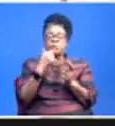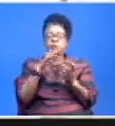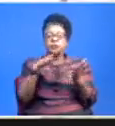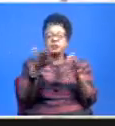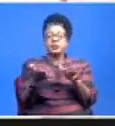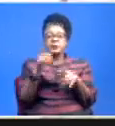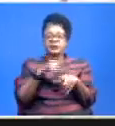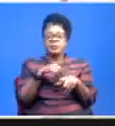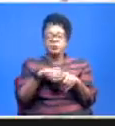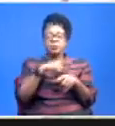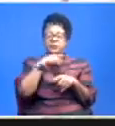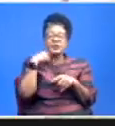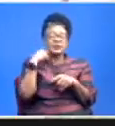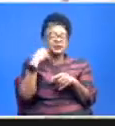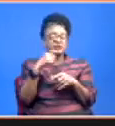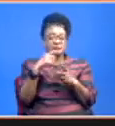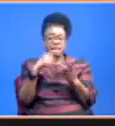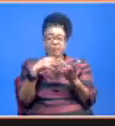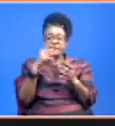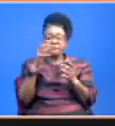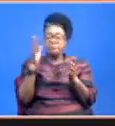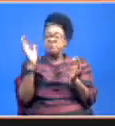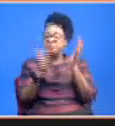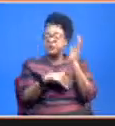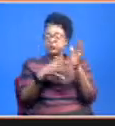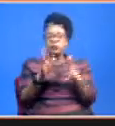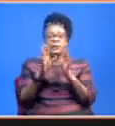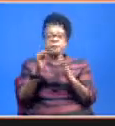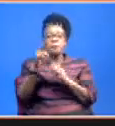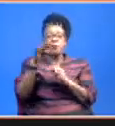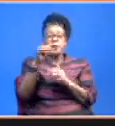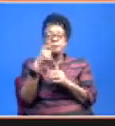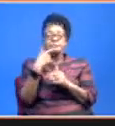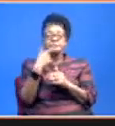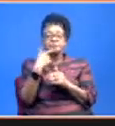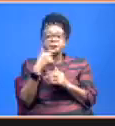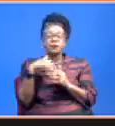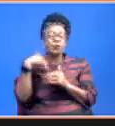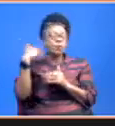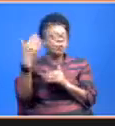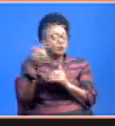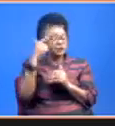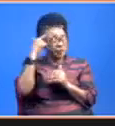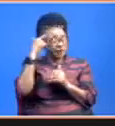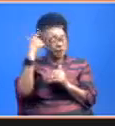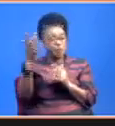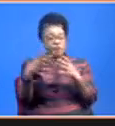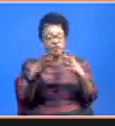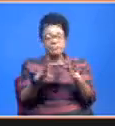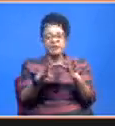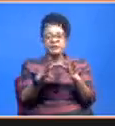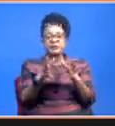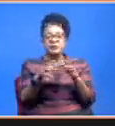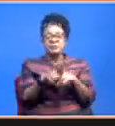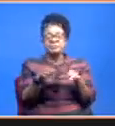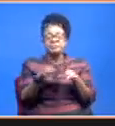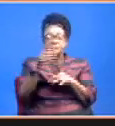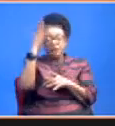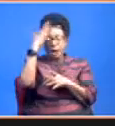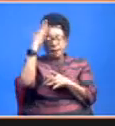ya kuuawa kinyama mwezi mmoja uliopita. Mumbua alitajwa kama mtu aliyejali familia yake pamoja na mkarimu kwa